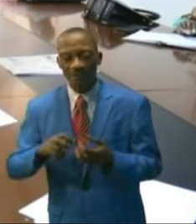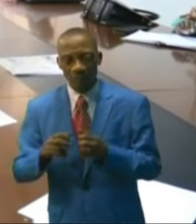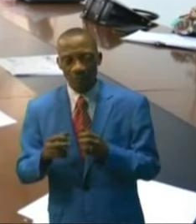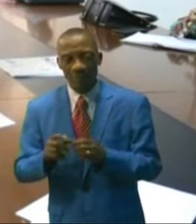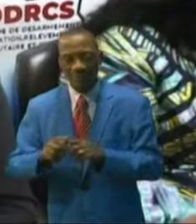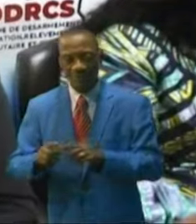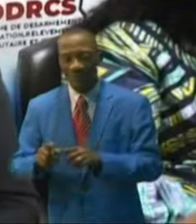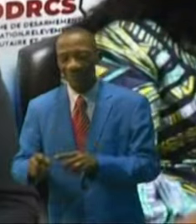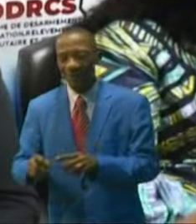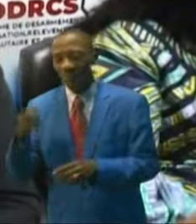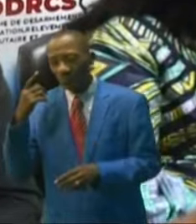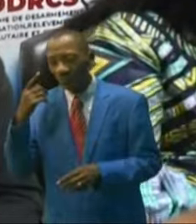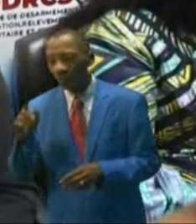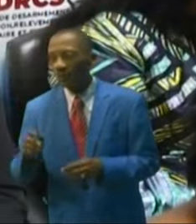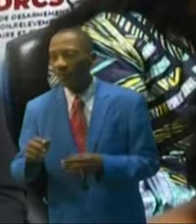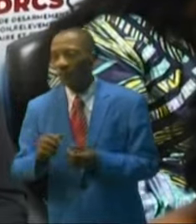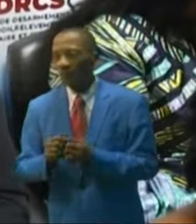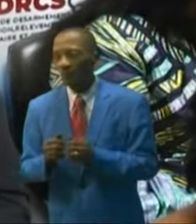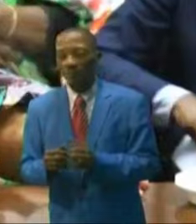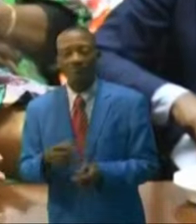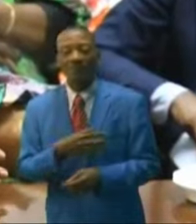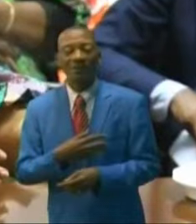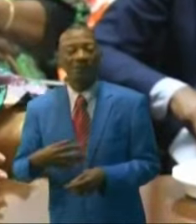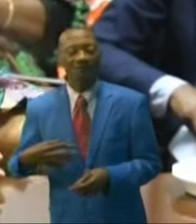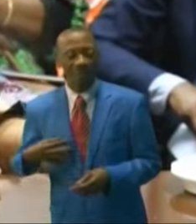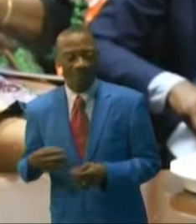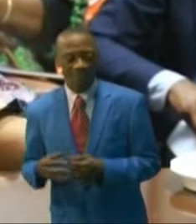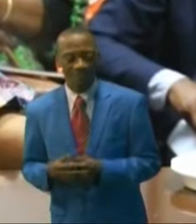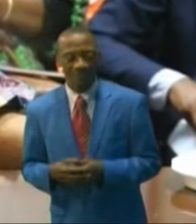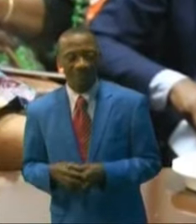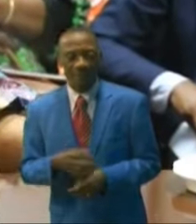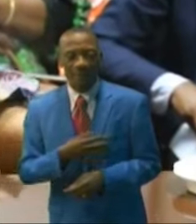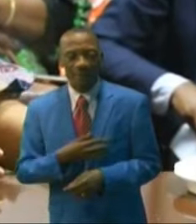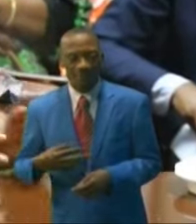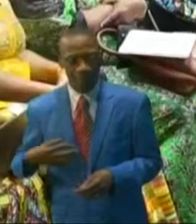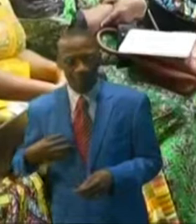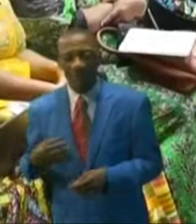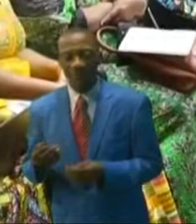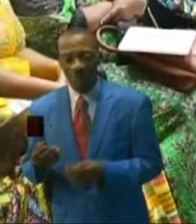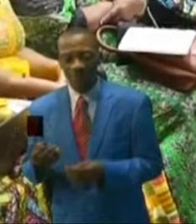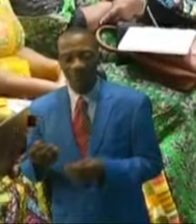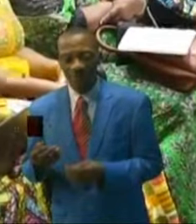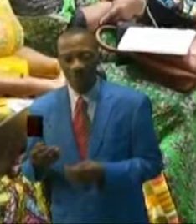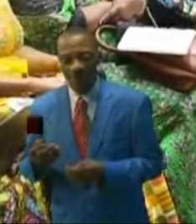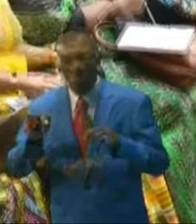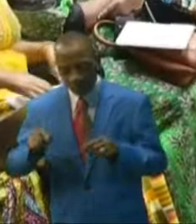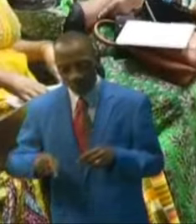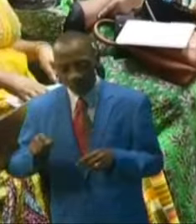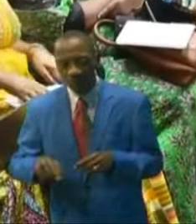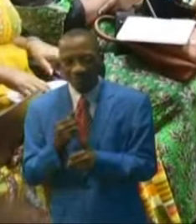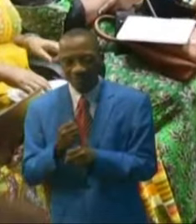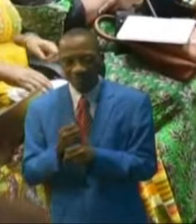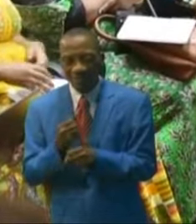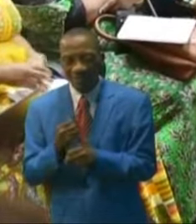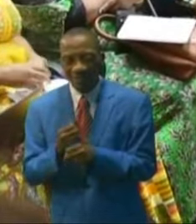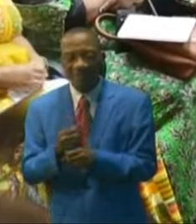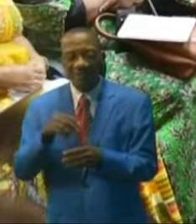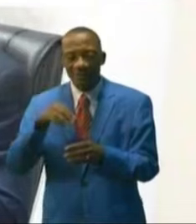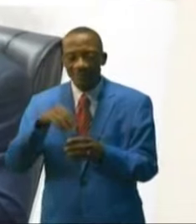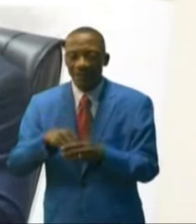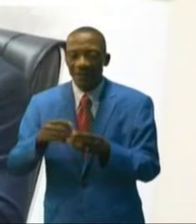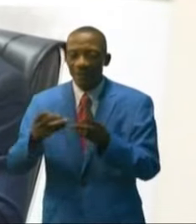femme. Ces femmes pionnières viennent d'être informées sur la mission, les objectifs et les 5 piliers du